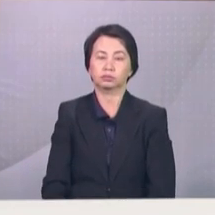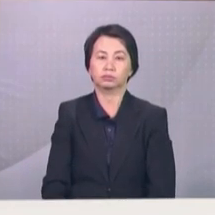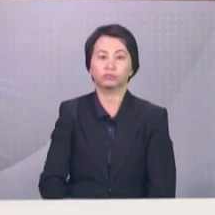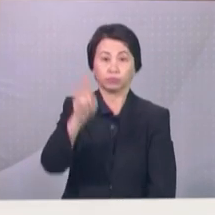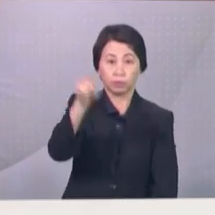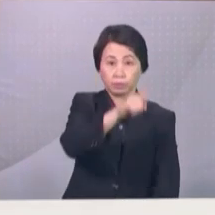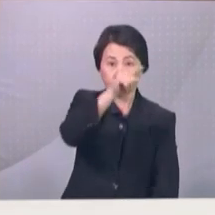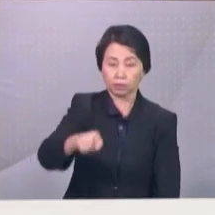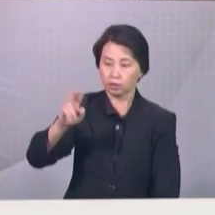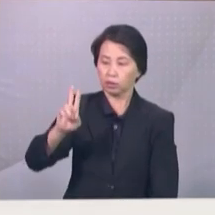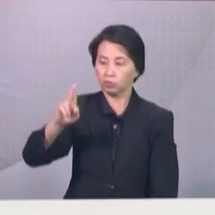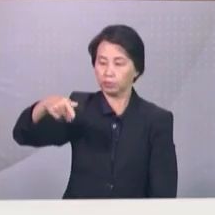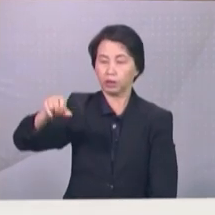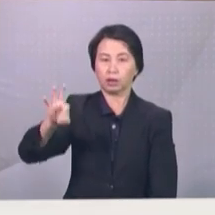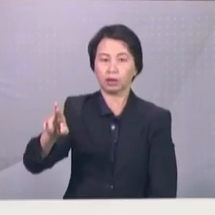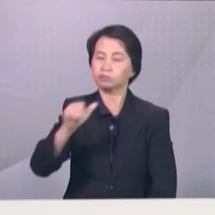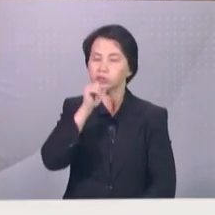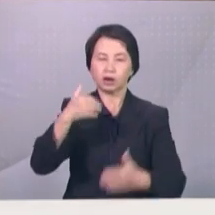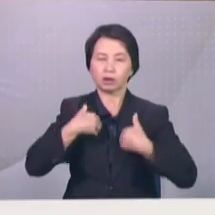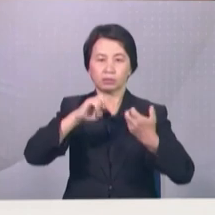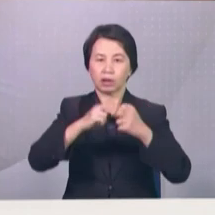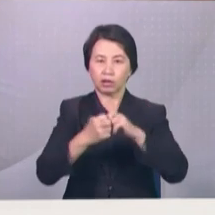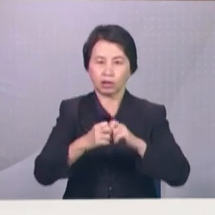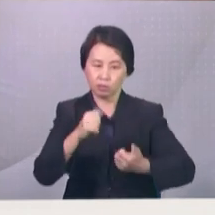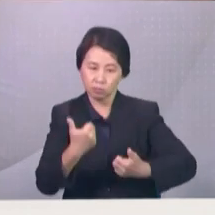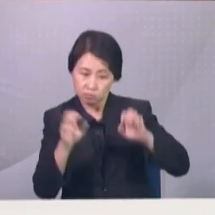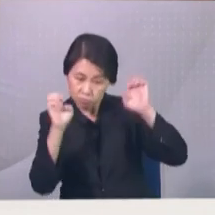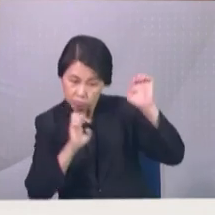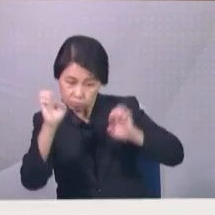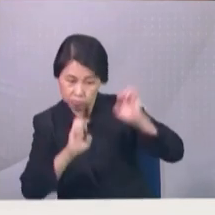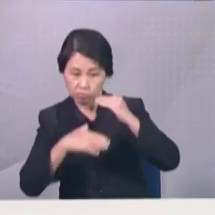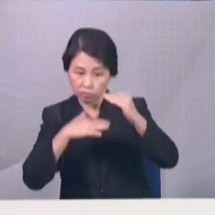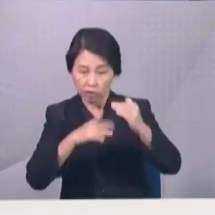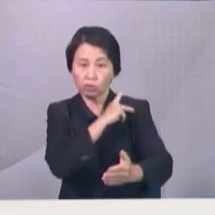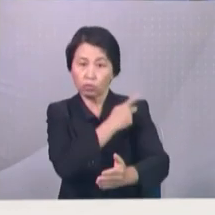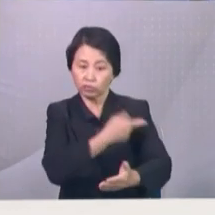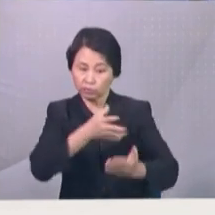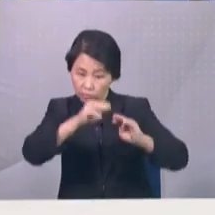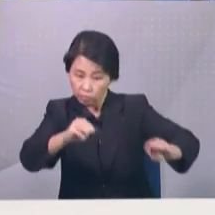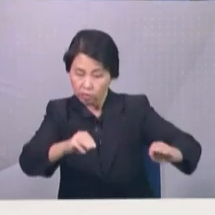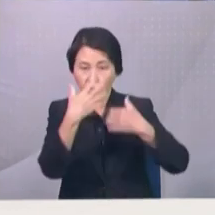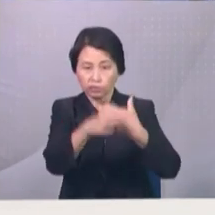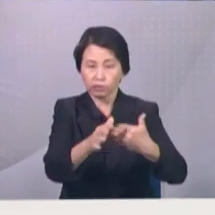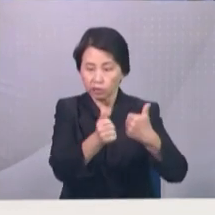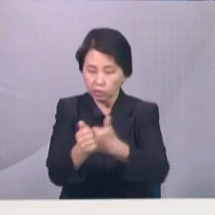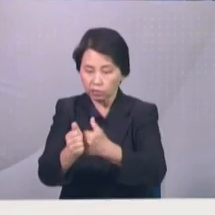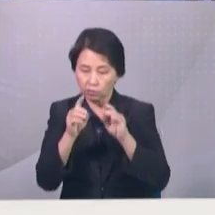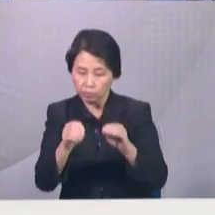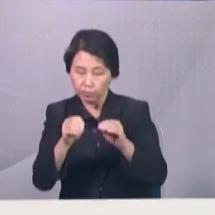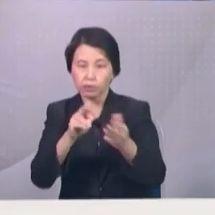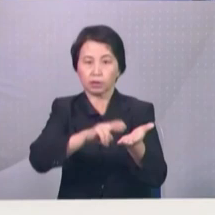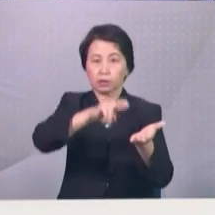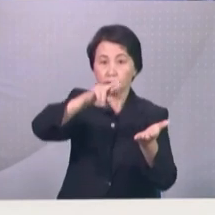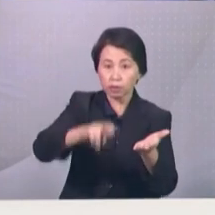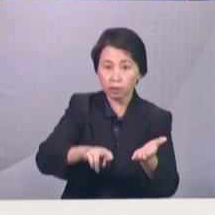Pembatalan UPSR tidak akan menjejaskan penilaian terhadap tahap penguasaan murid setelah mengikuti pendidikan peringkat